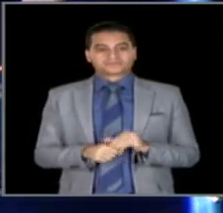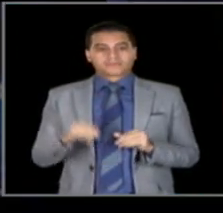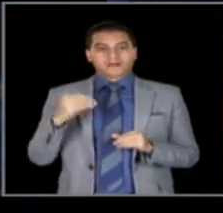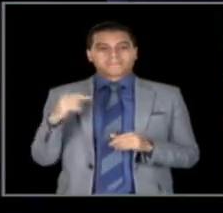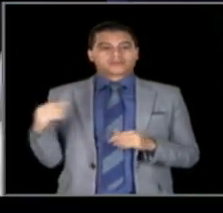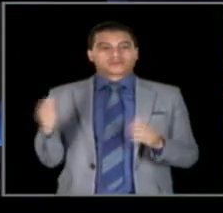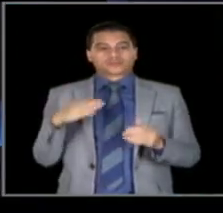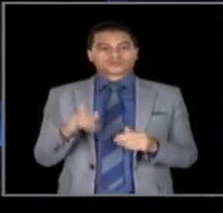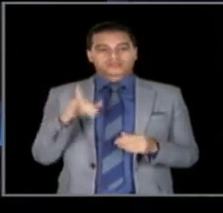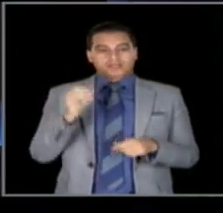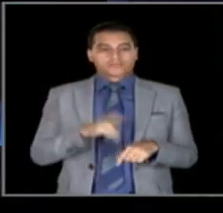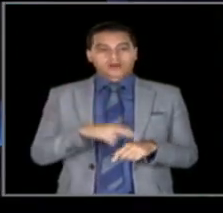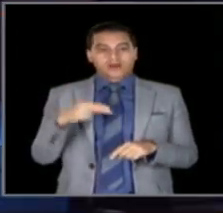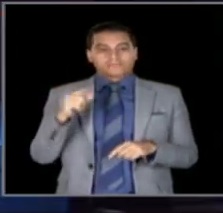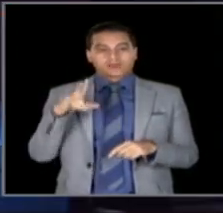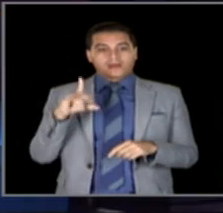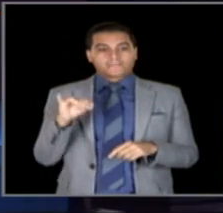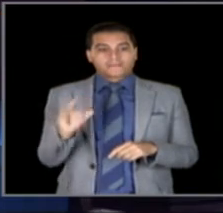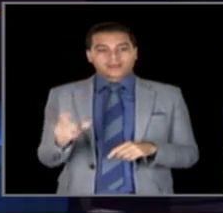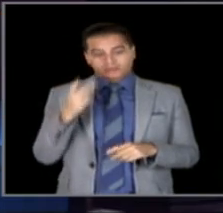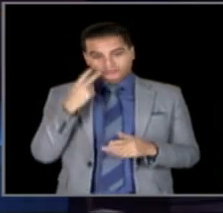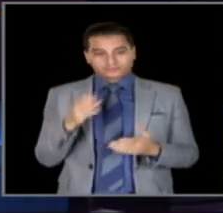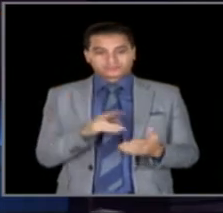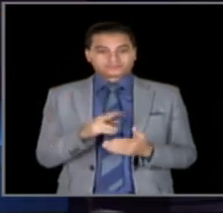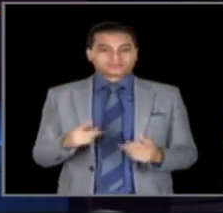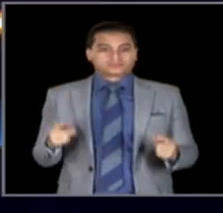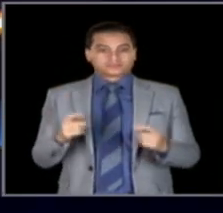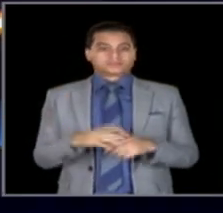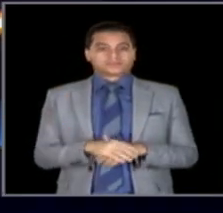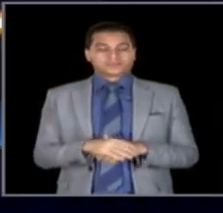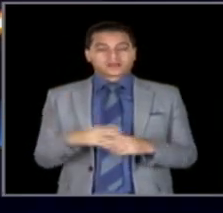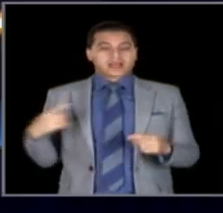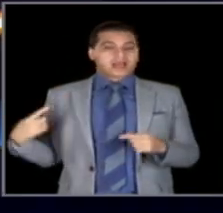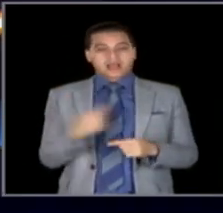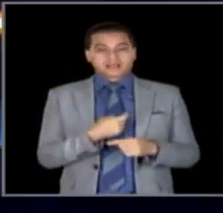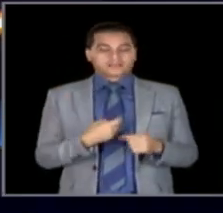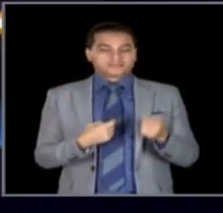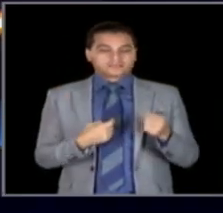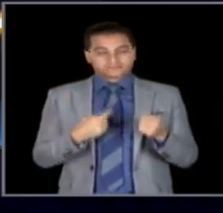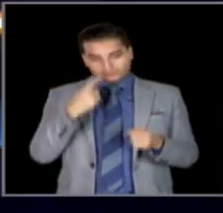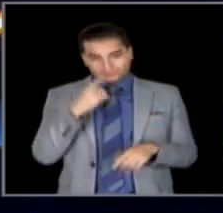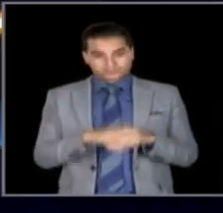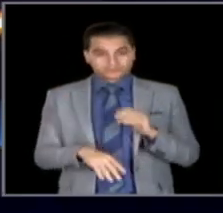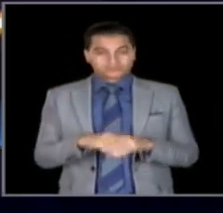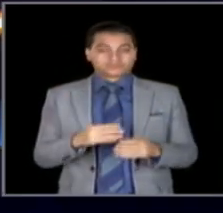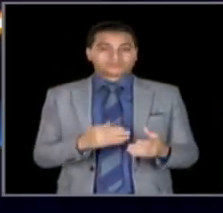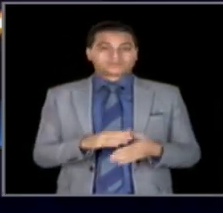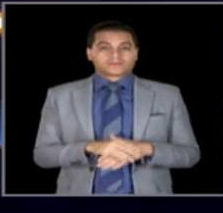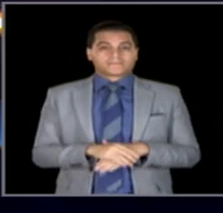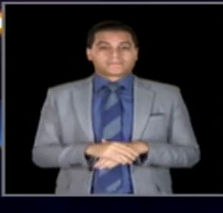محمد حسام وعبد الرحمن عبد الرحمن ومحمد حسام. هدف بلا مقابل للحوت